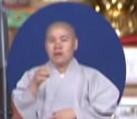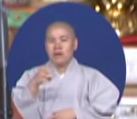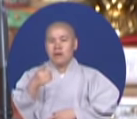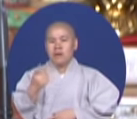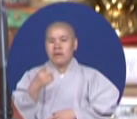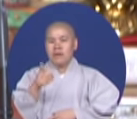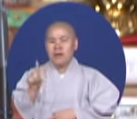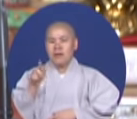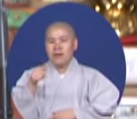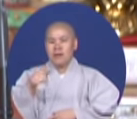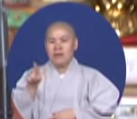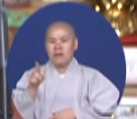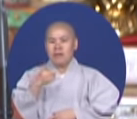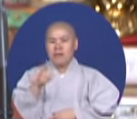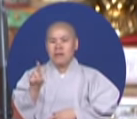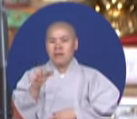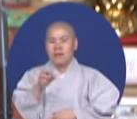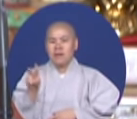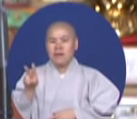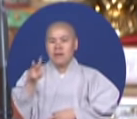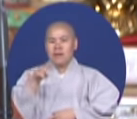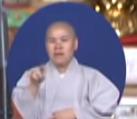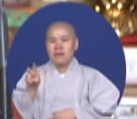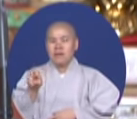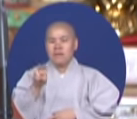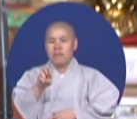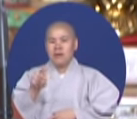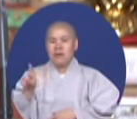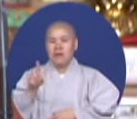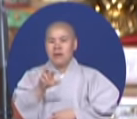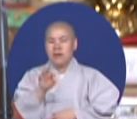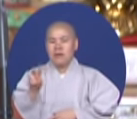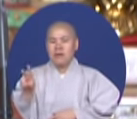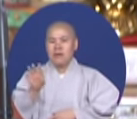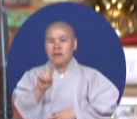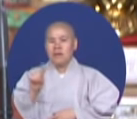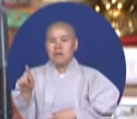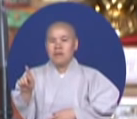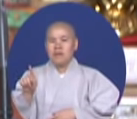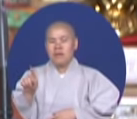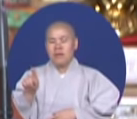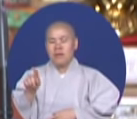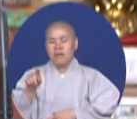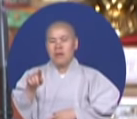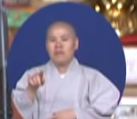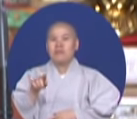옴바라누아로 다가다야 삼마야 바라